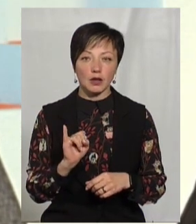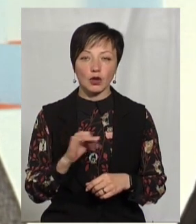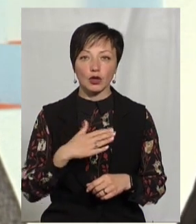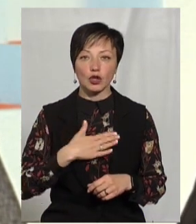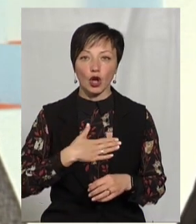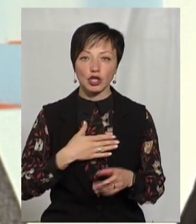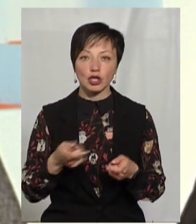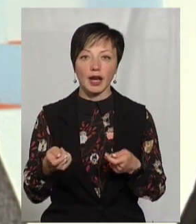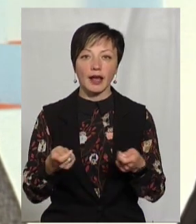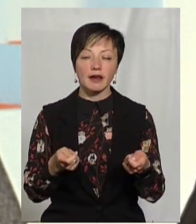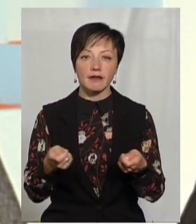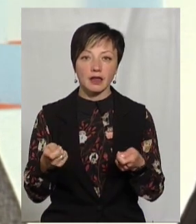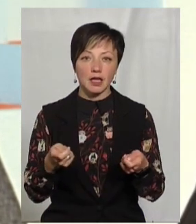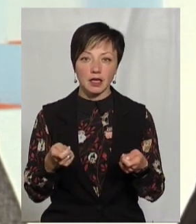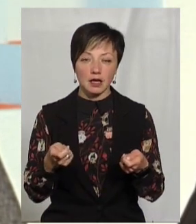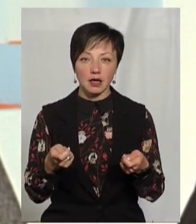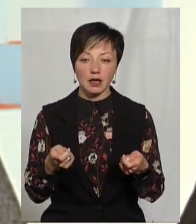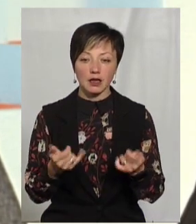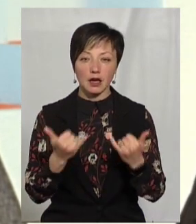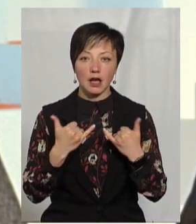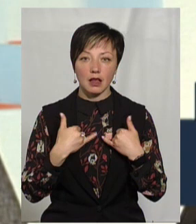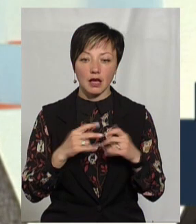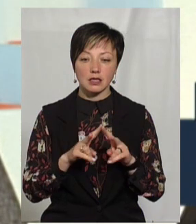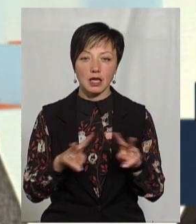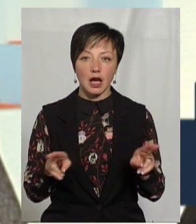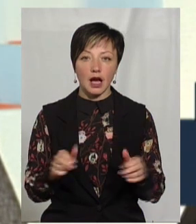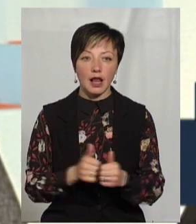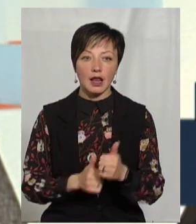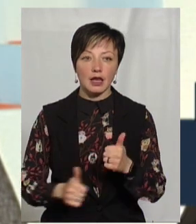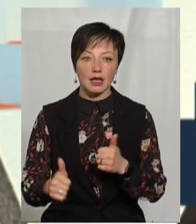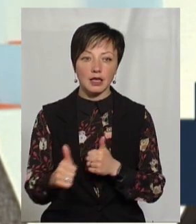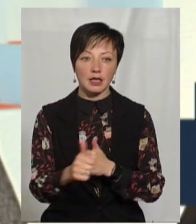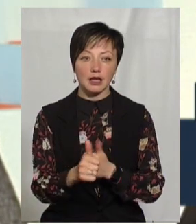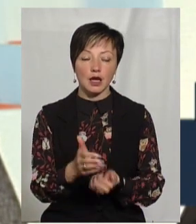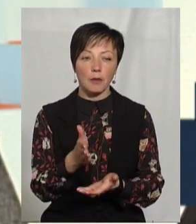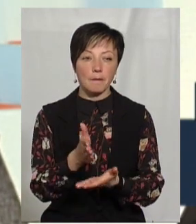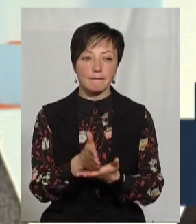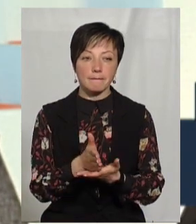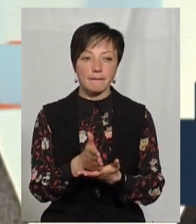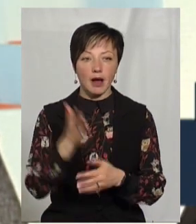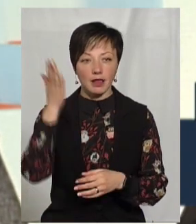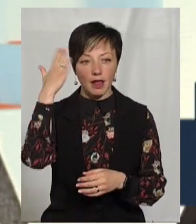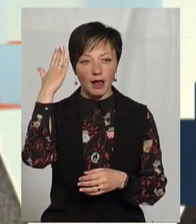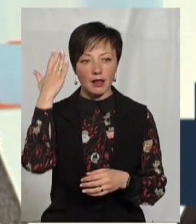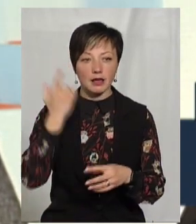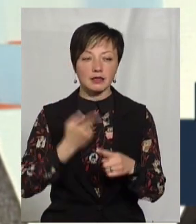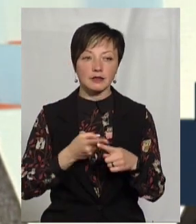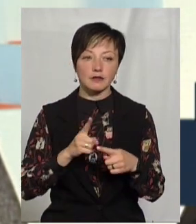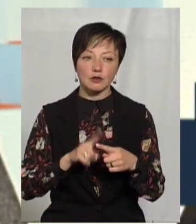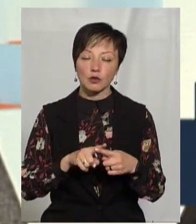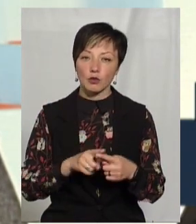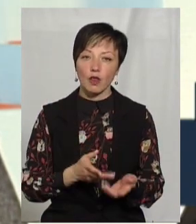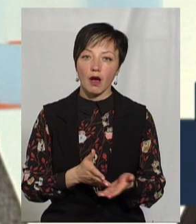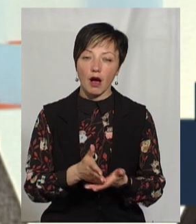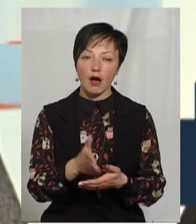наш керівник, він як для нас як лідер, він має дари, таланти в цьому напрямку, і